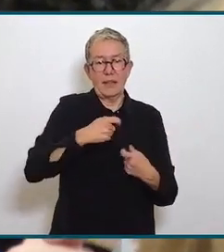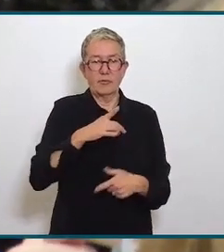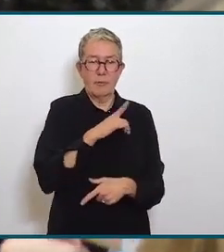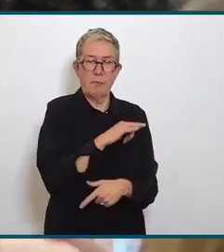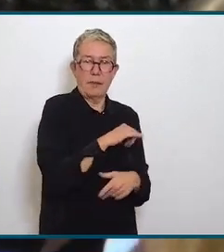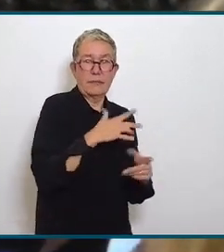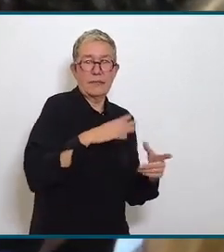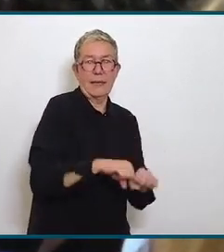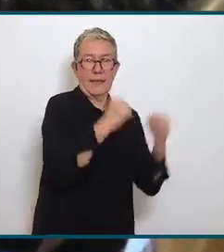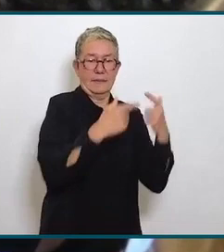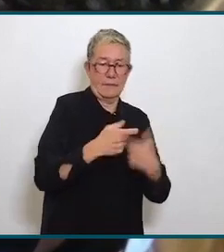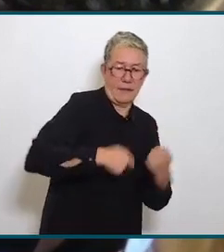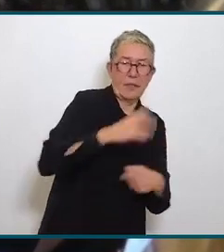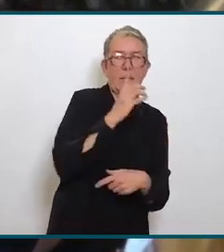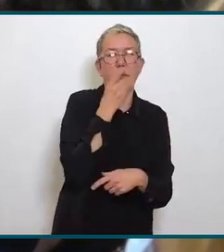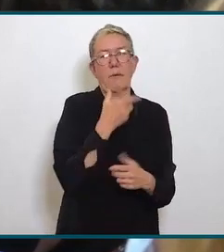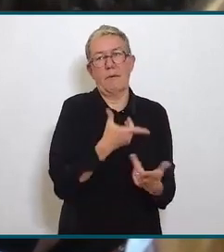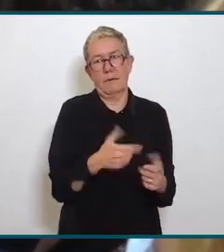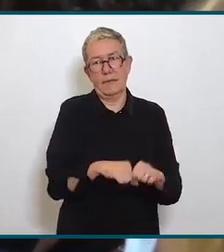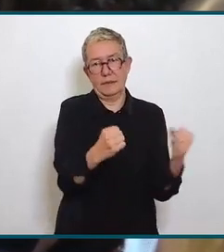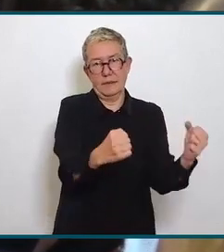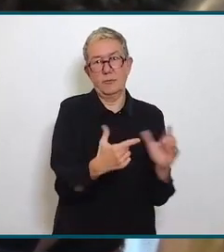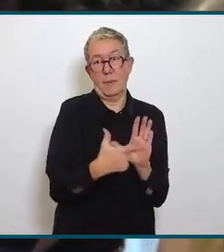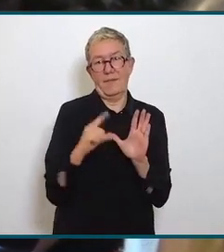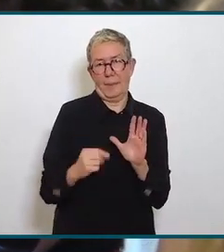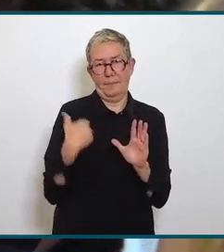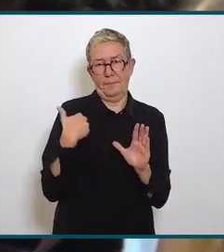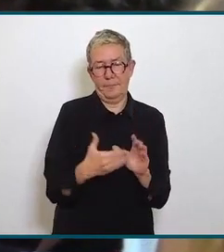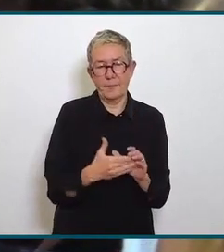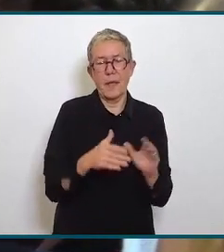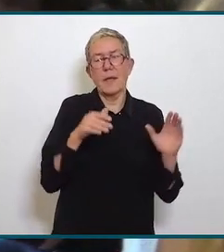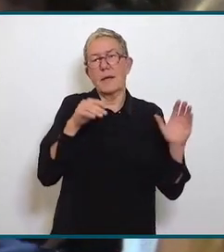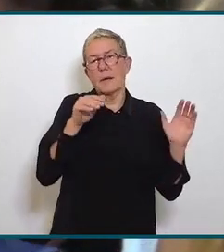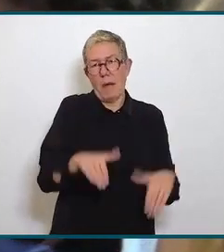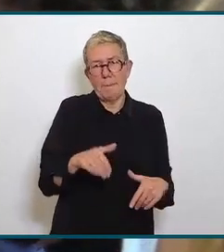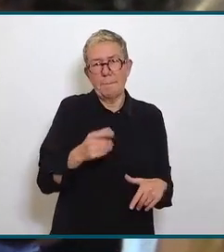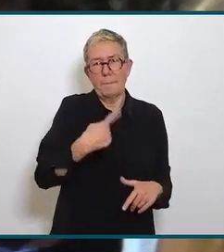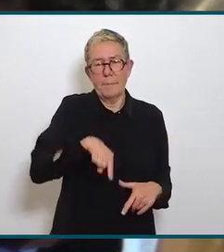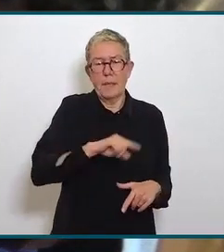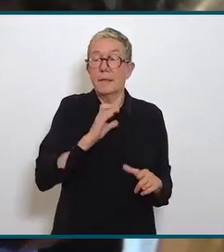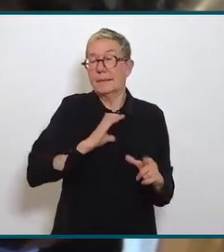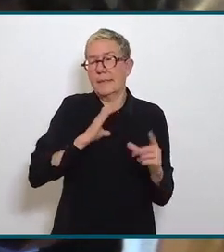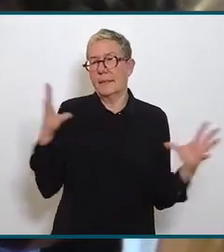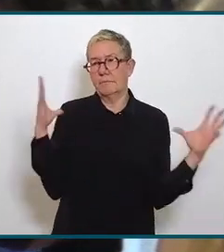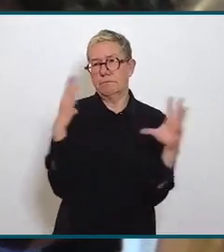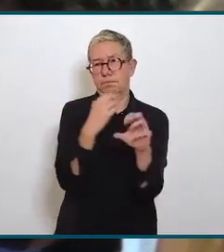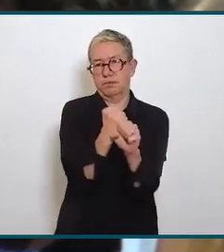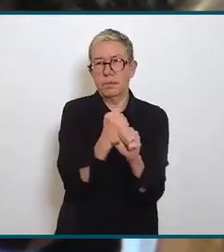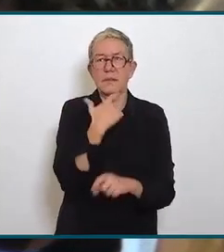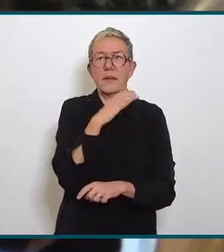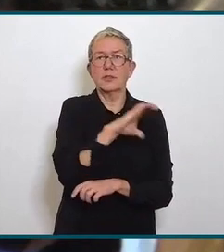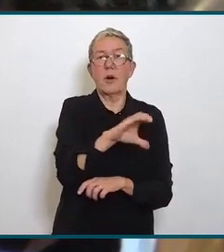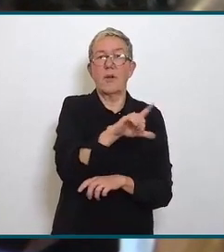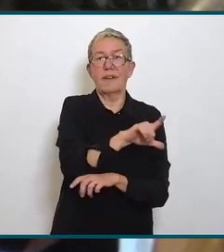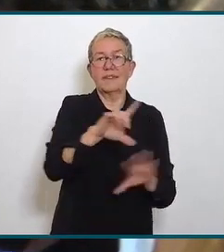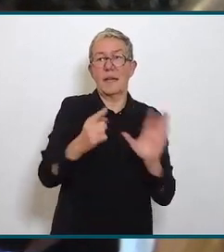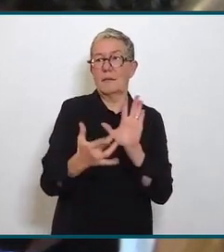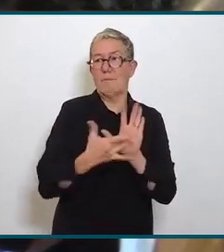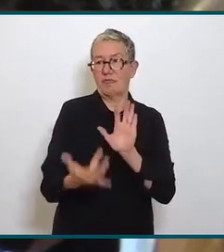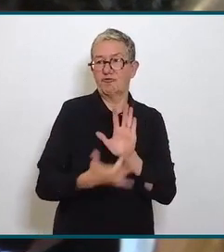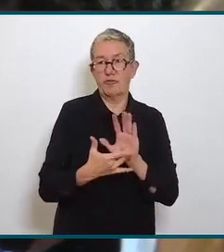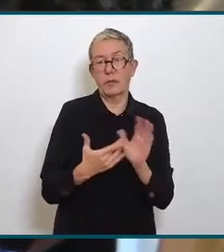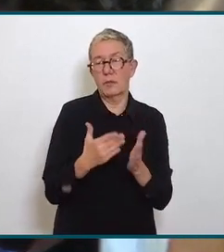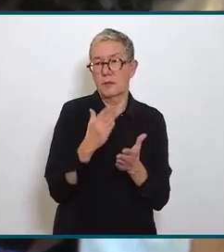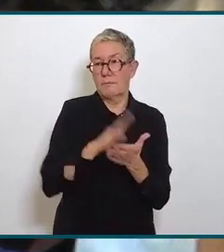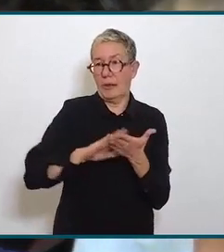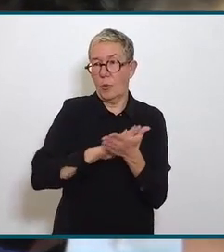nationale en 2020. Alors, malgré une volonté d'être synthétique sur un document de 127 pages, désolé d'avoir été un peu long, mais cela